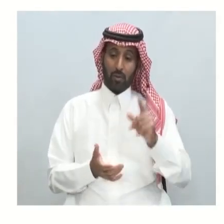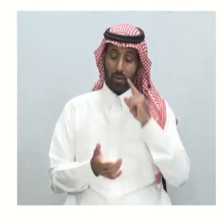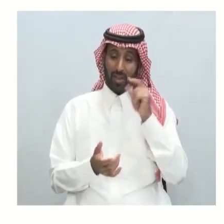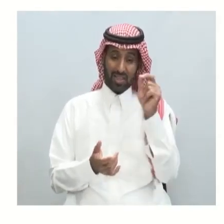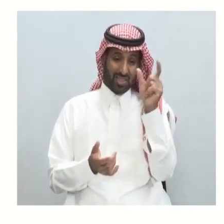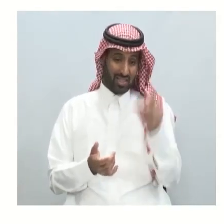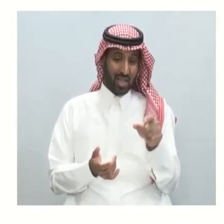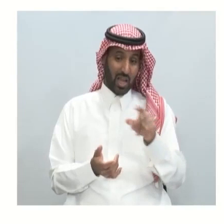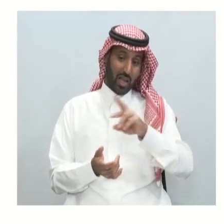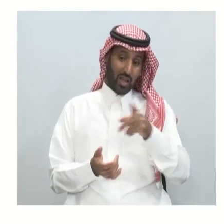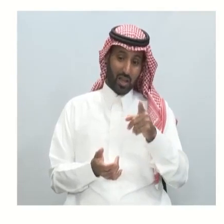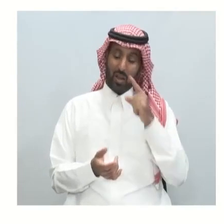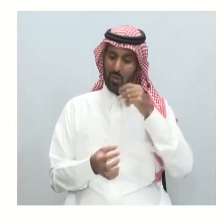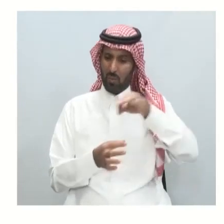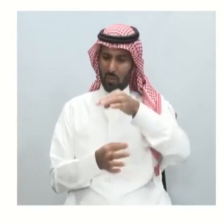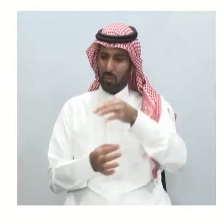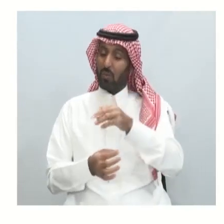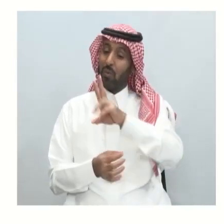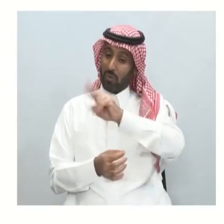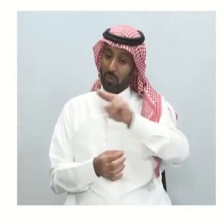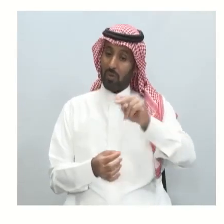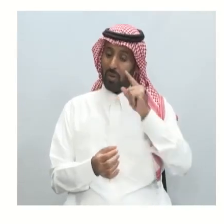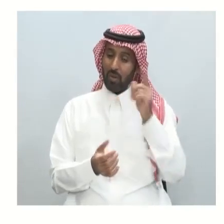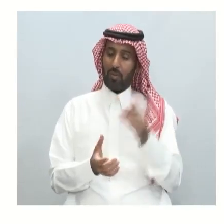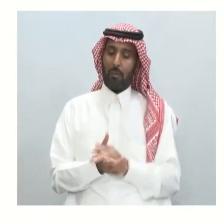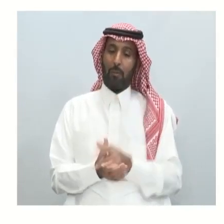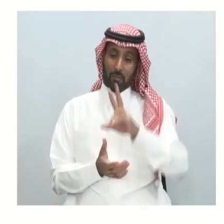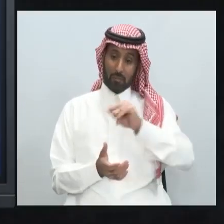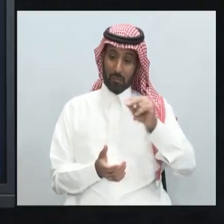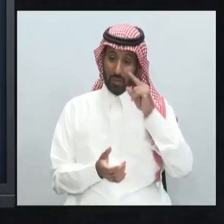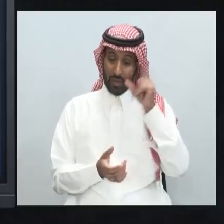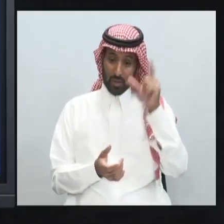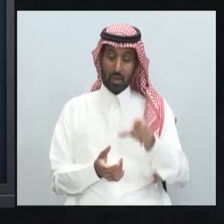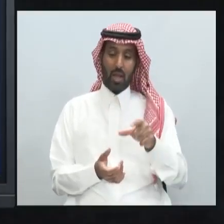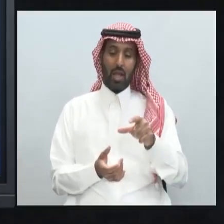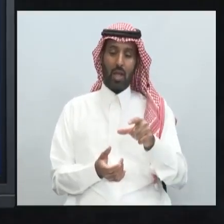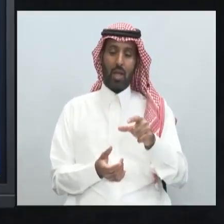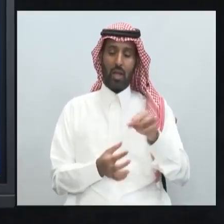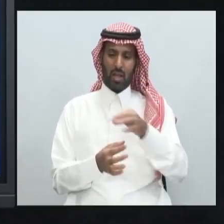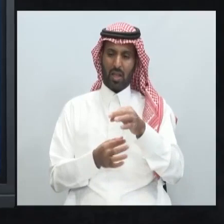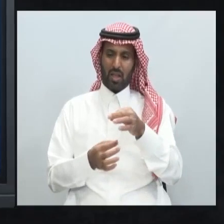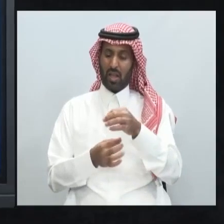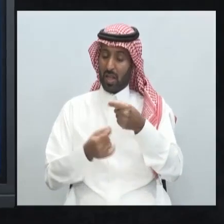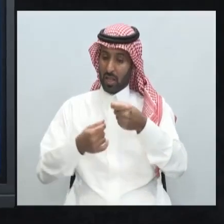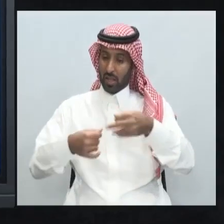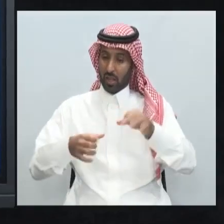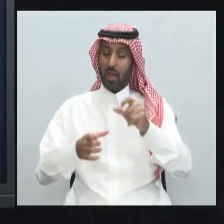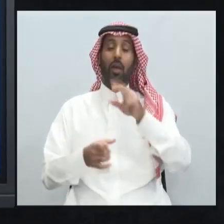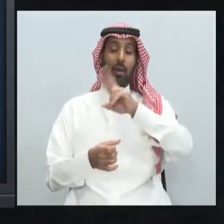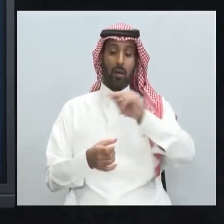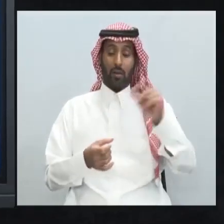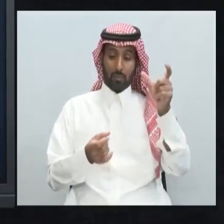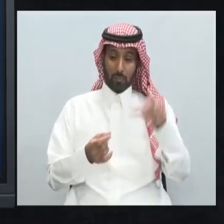غير القطبيه تذوب فقط في مواد غير قطبيه اذا المذيبات تذيب اشباهها